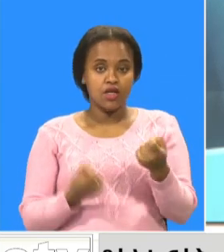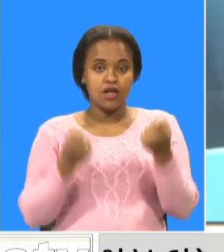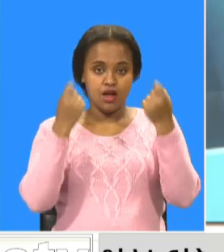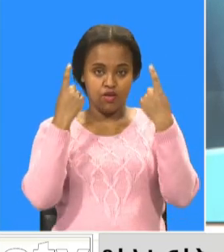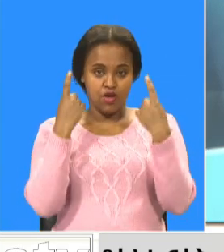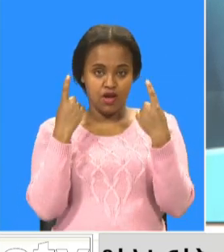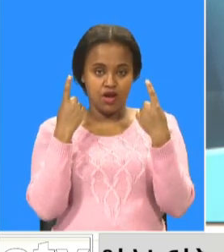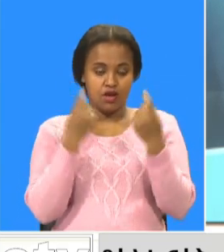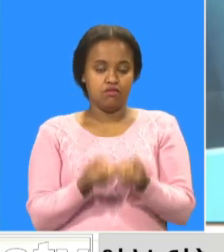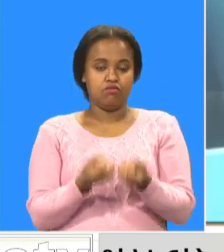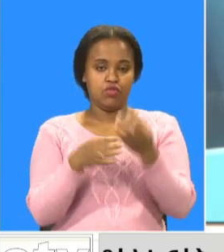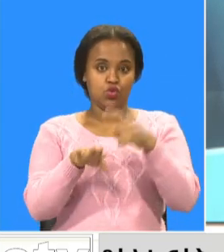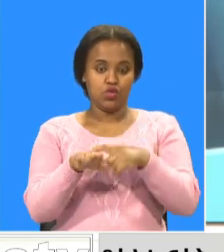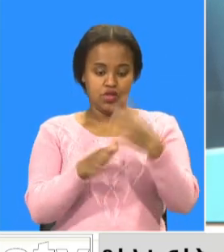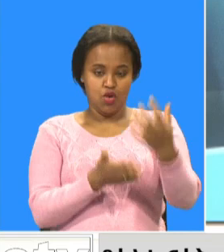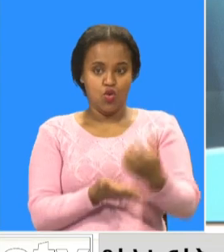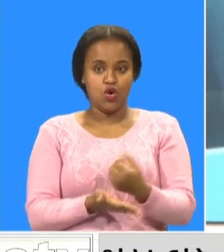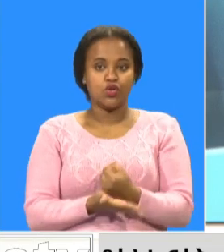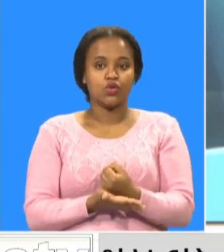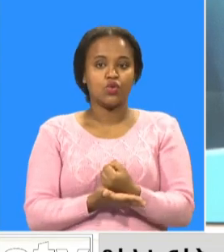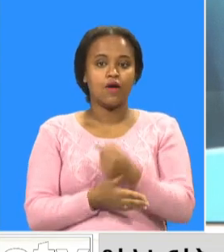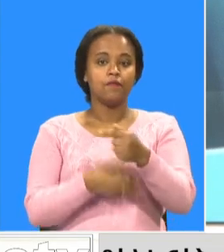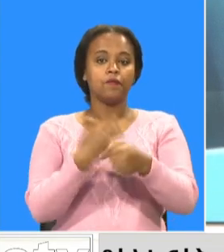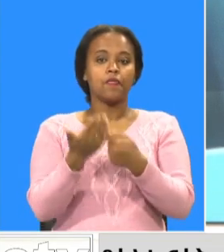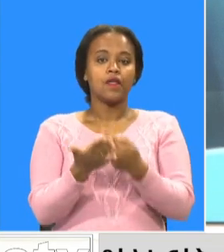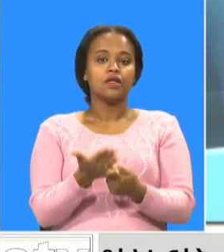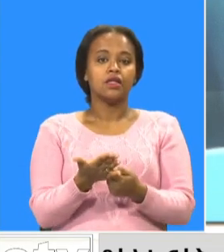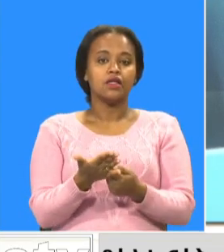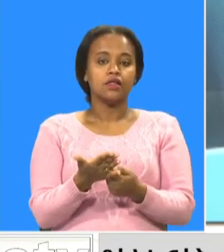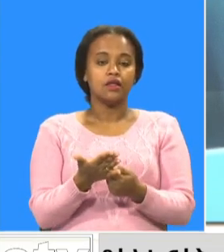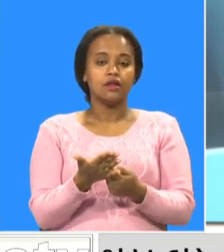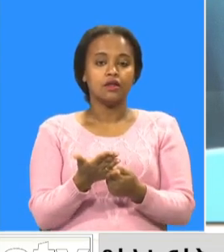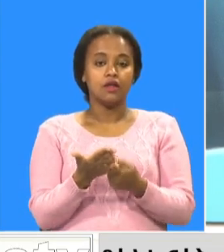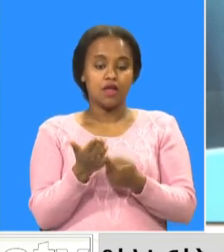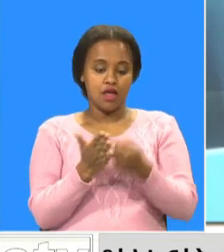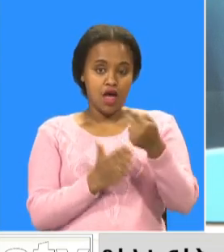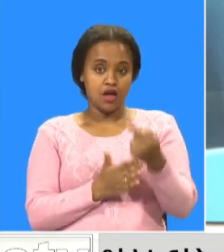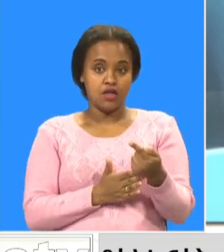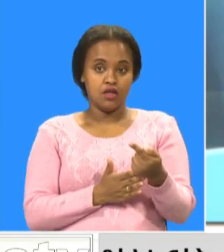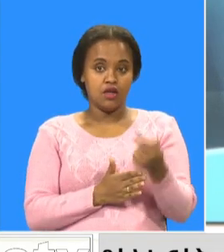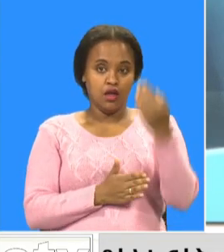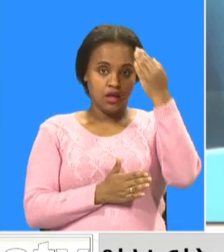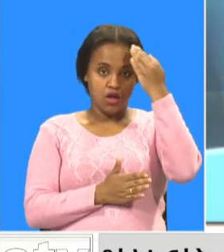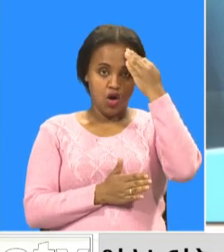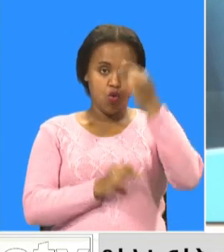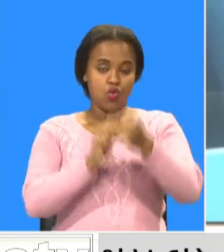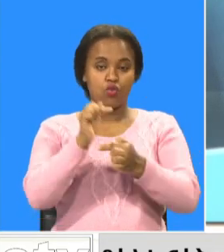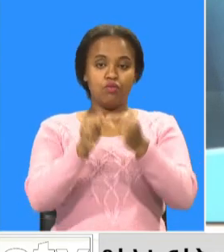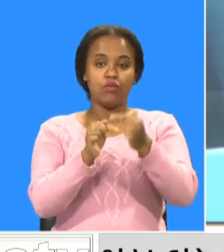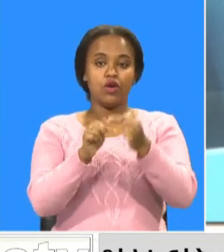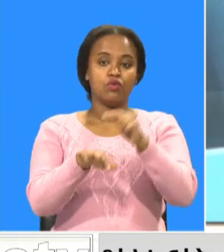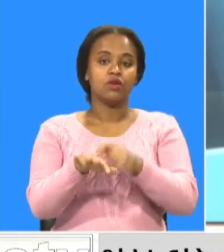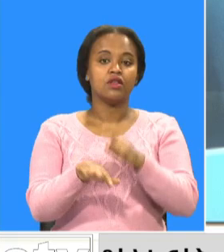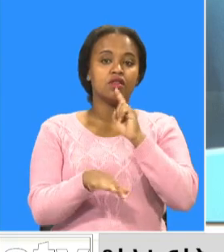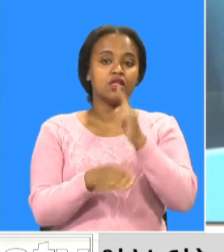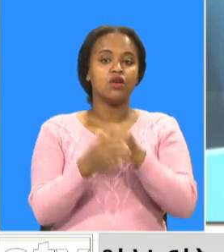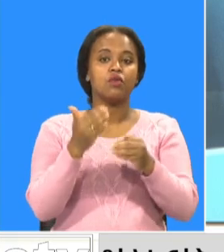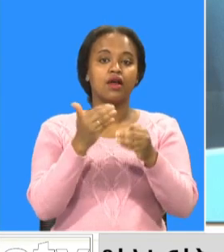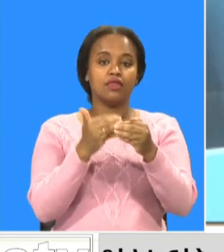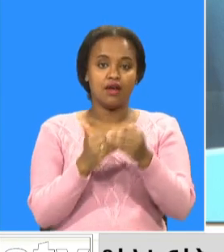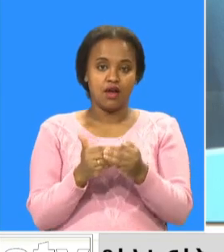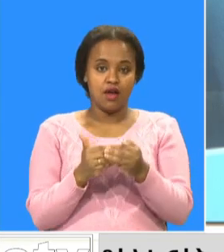ለመረዳት ብዙ ጊዜ ወስዷል። ስለዚህ ያንን እያወቁ በሄዱበት ጊዜ ነው እንግዲህ